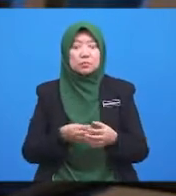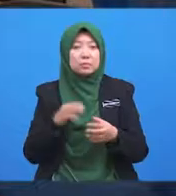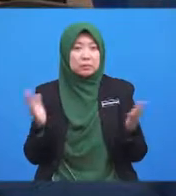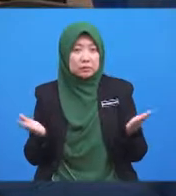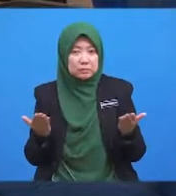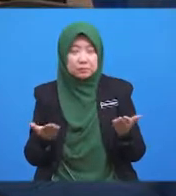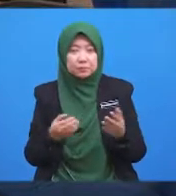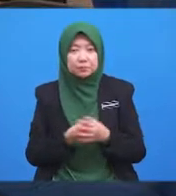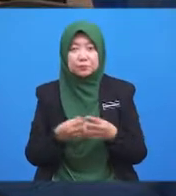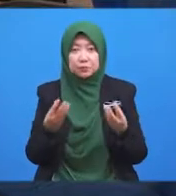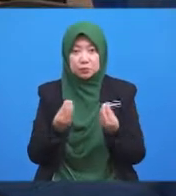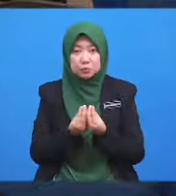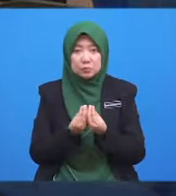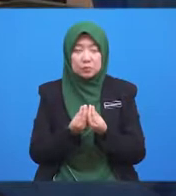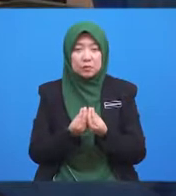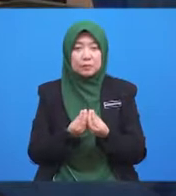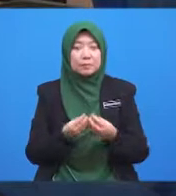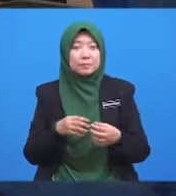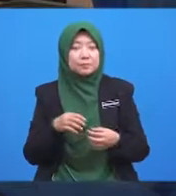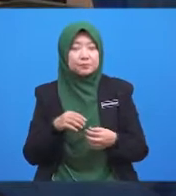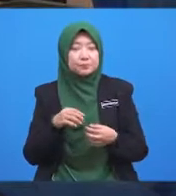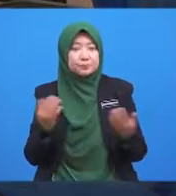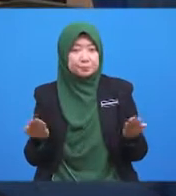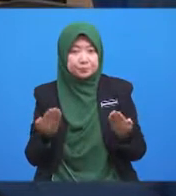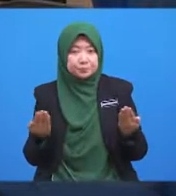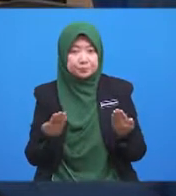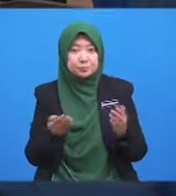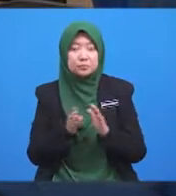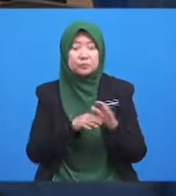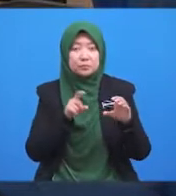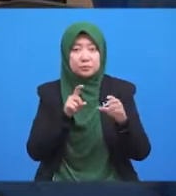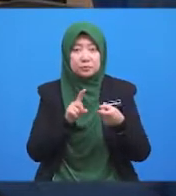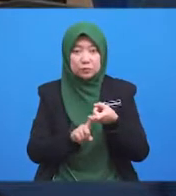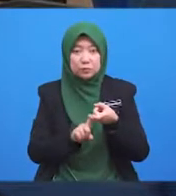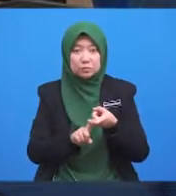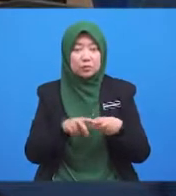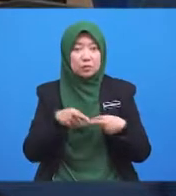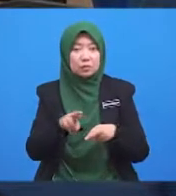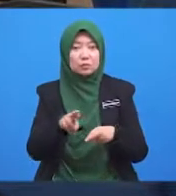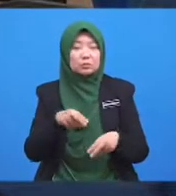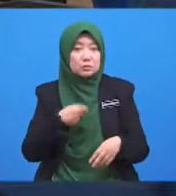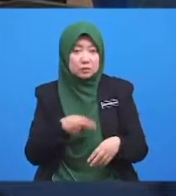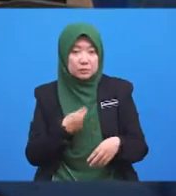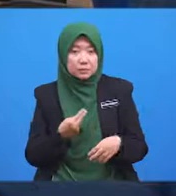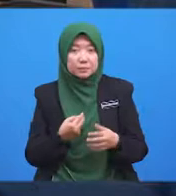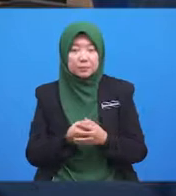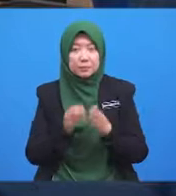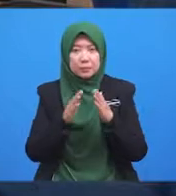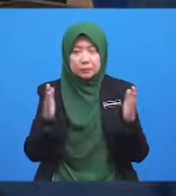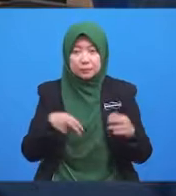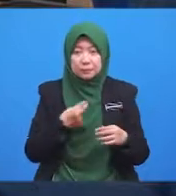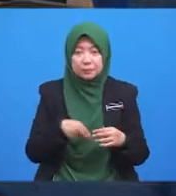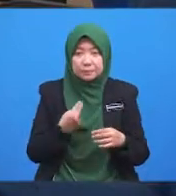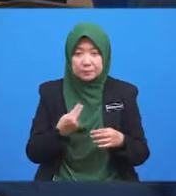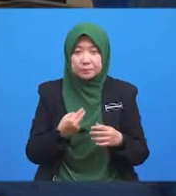dirangsang. Jumlah gentian saraf yang dirangsang bergantung pada intensiti arus. Semakin besar